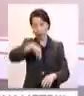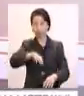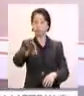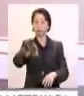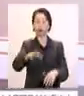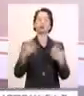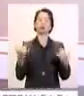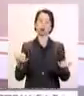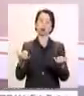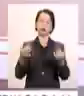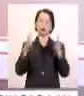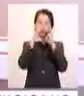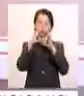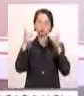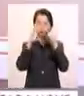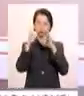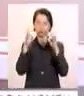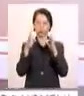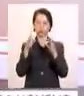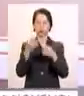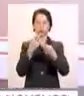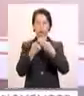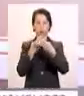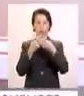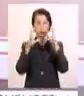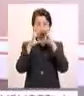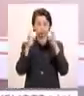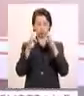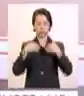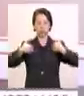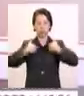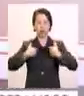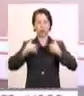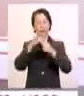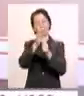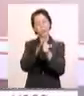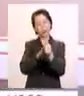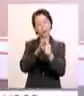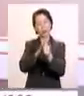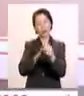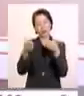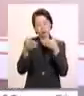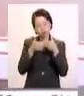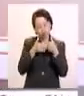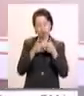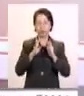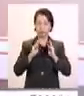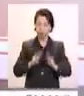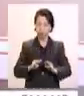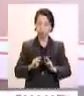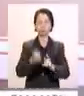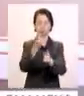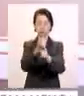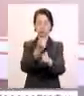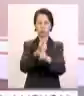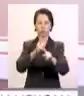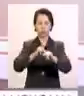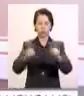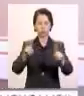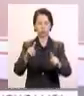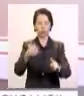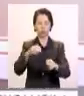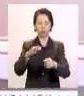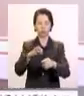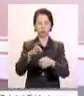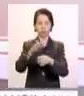dah. Hari ini kucing pula. Kucing ni memanglah haiwan yang manja, dekat dengan manusia. Ya, tapi bukan sahaja